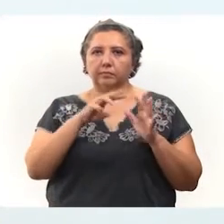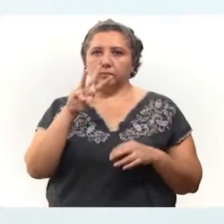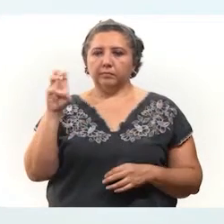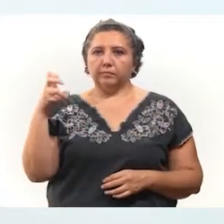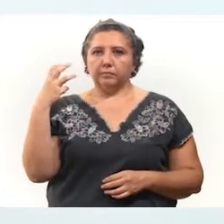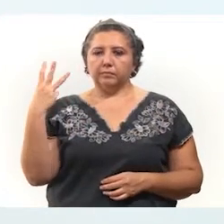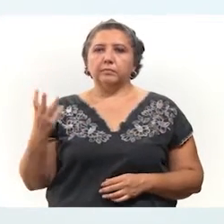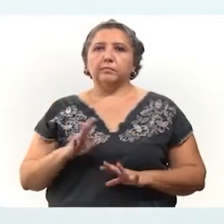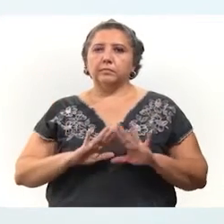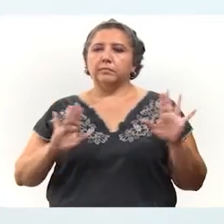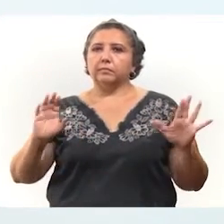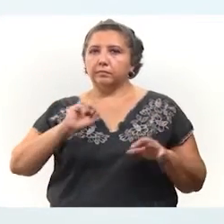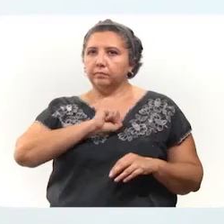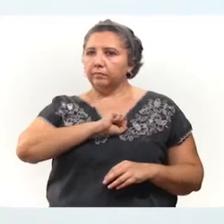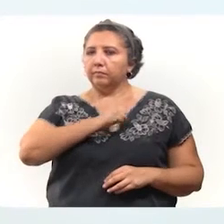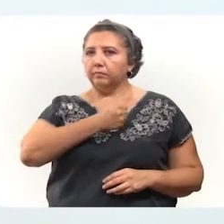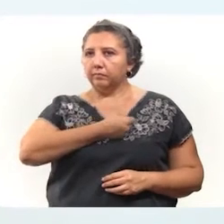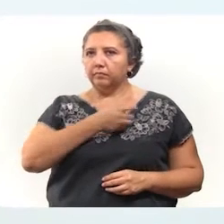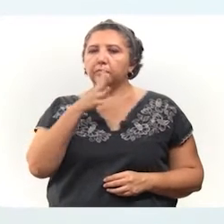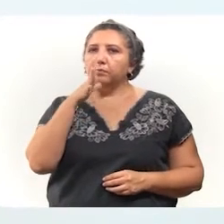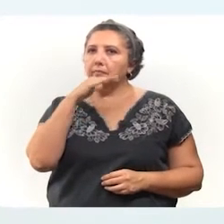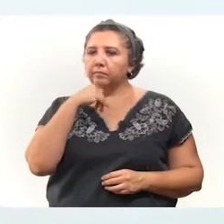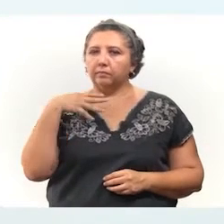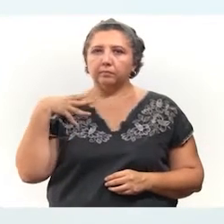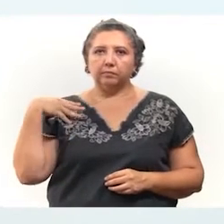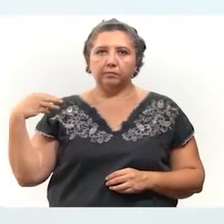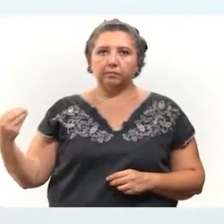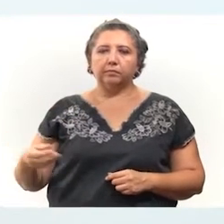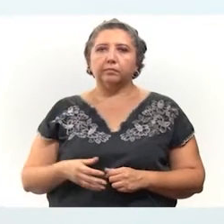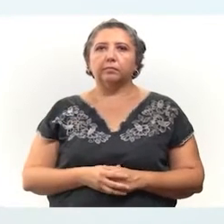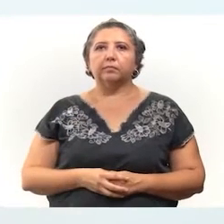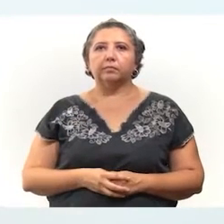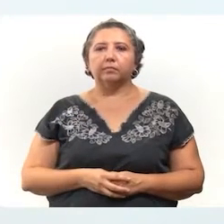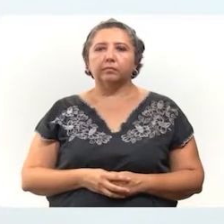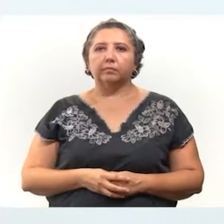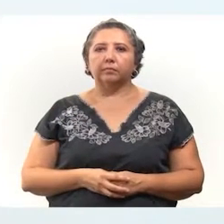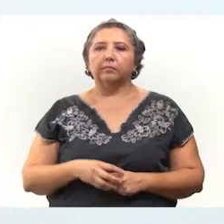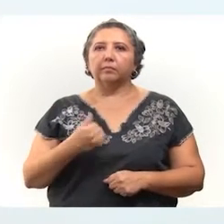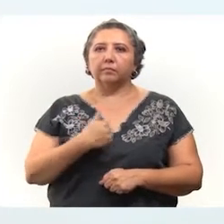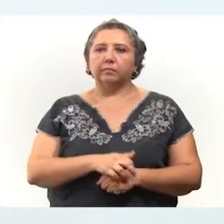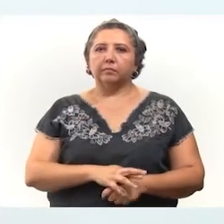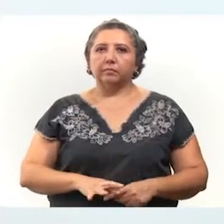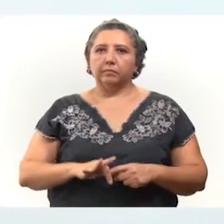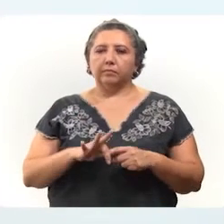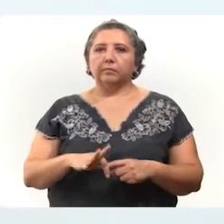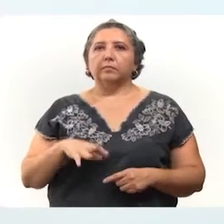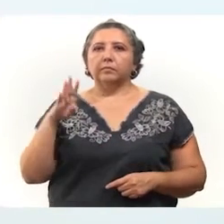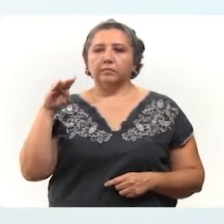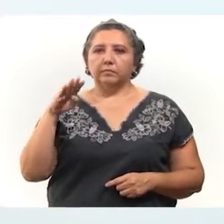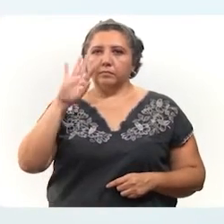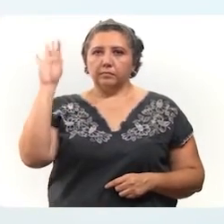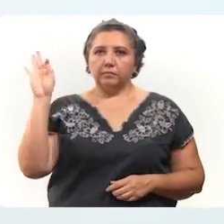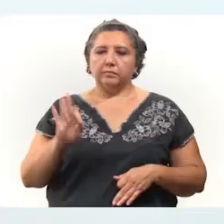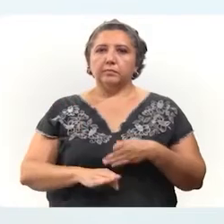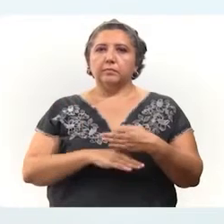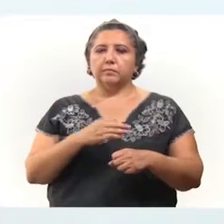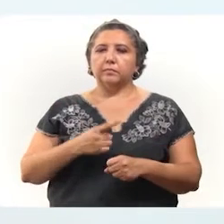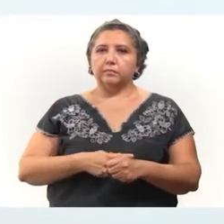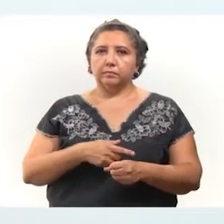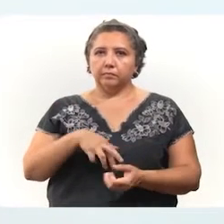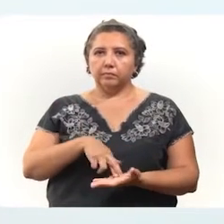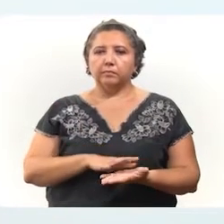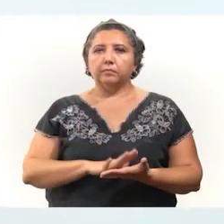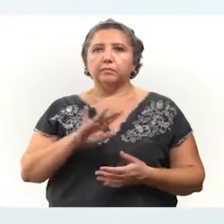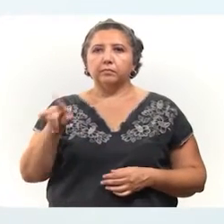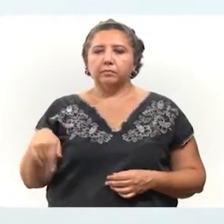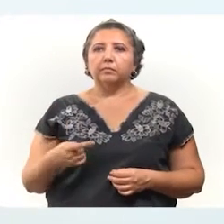76.367 juntul. Belechik pagula 41 mak pak teo coronavirus, 38 tukajiljo, juhuntule, junukma oshkuskap y tel tekash. Ichile